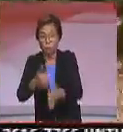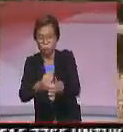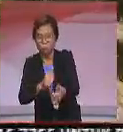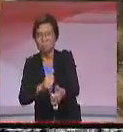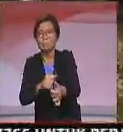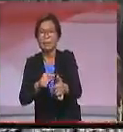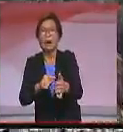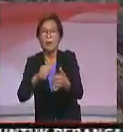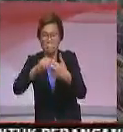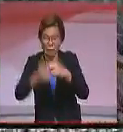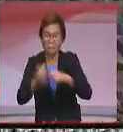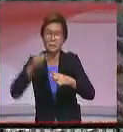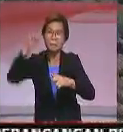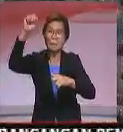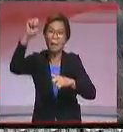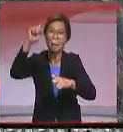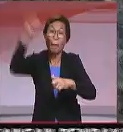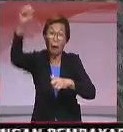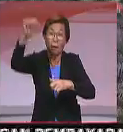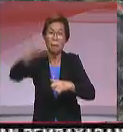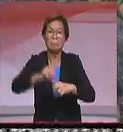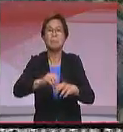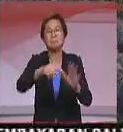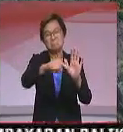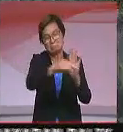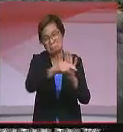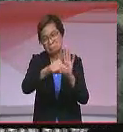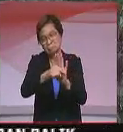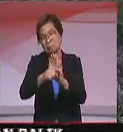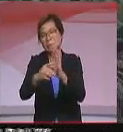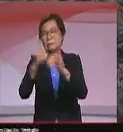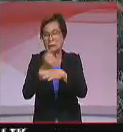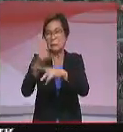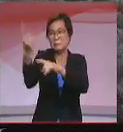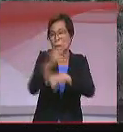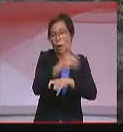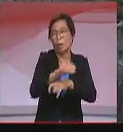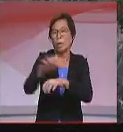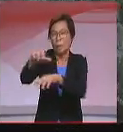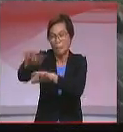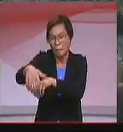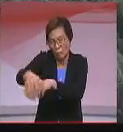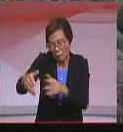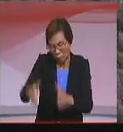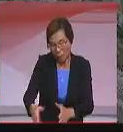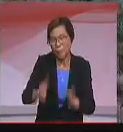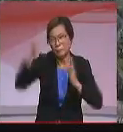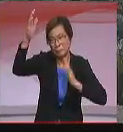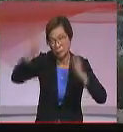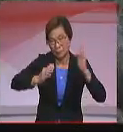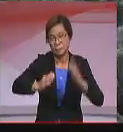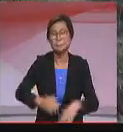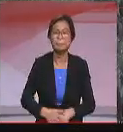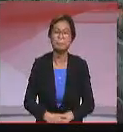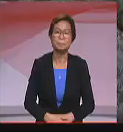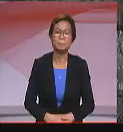mengelakkan isu sama pada masa hadapan yang memberi kesan kepada industri sawit termasuk peneroka dan pekebun kecil tempatan.